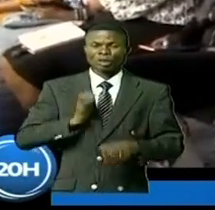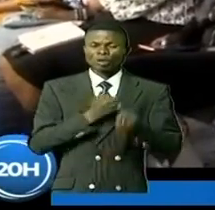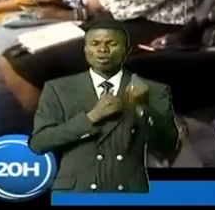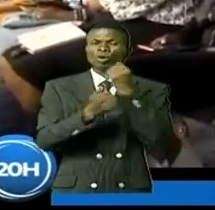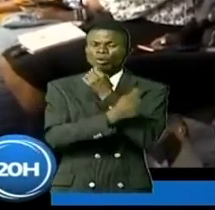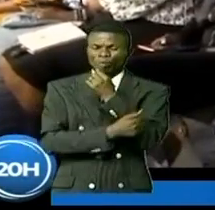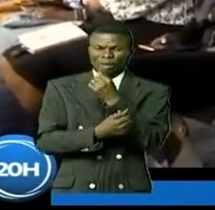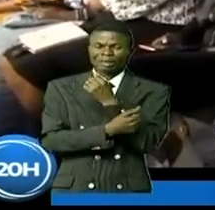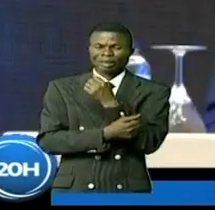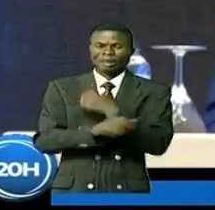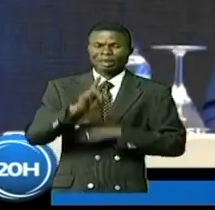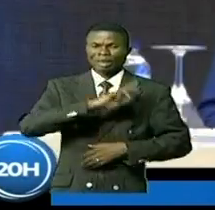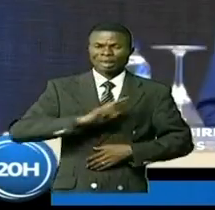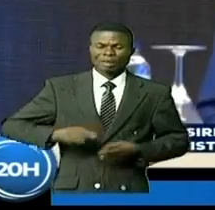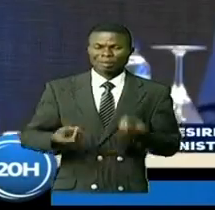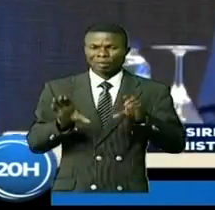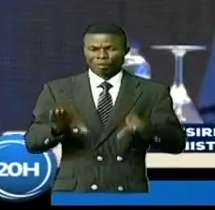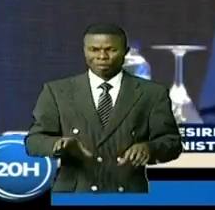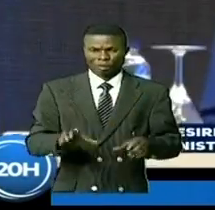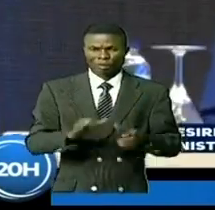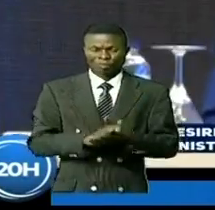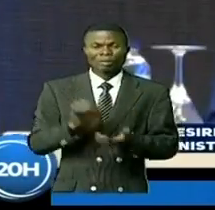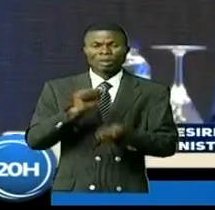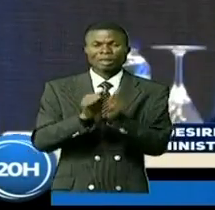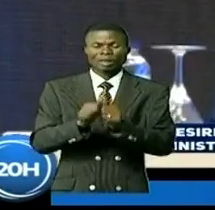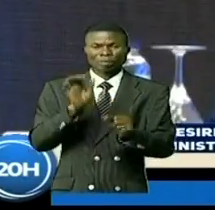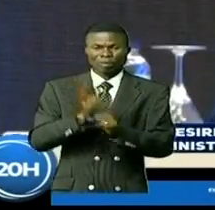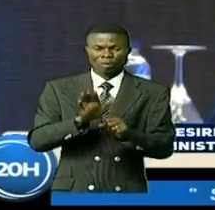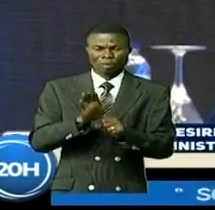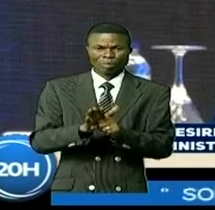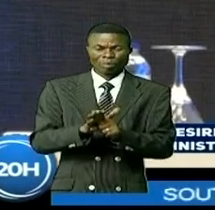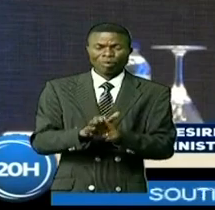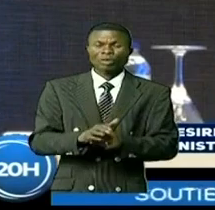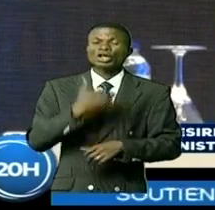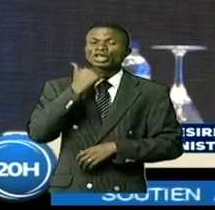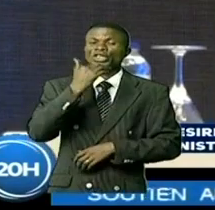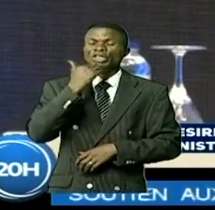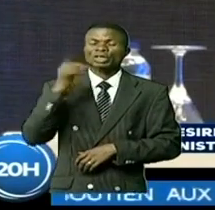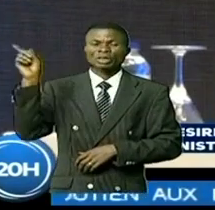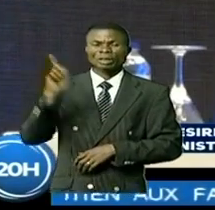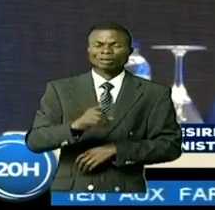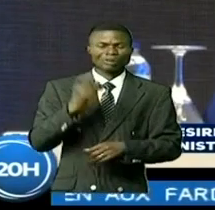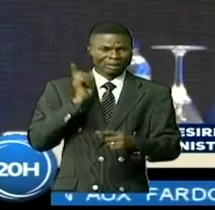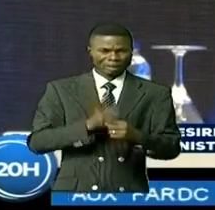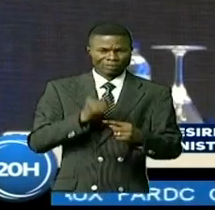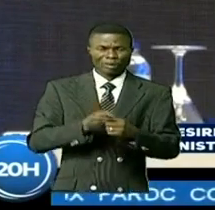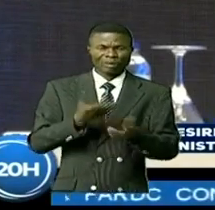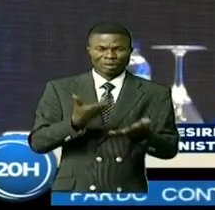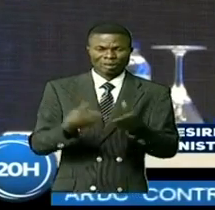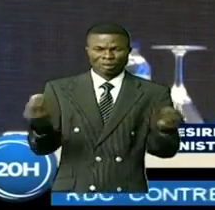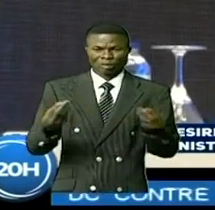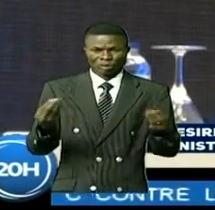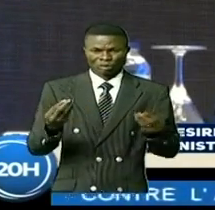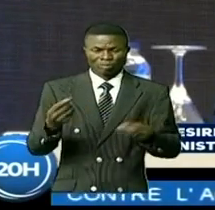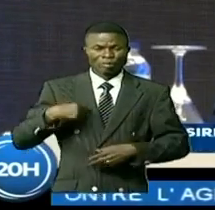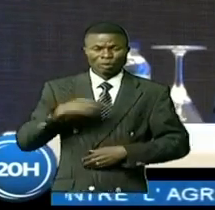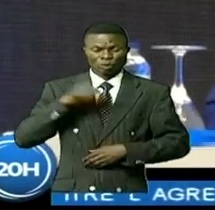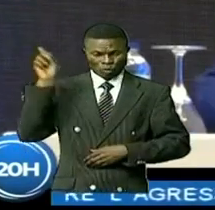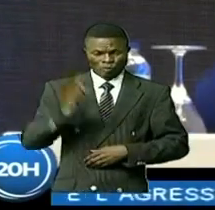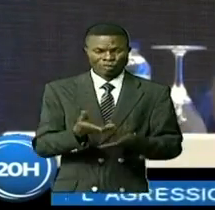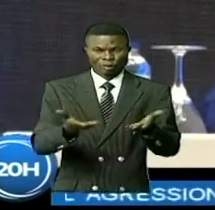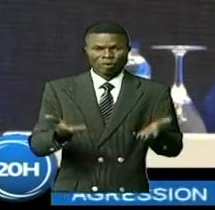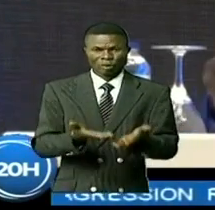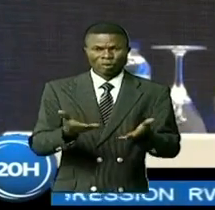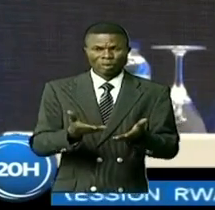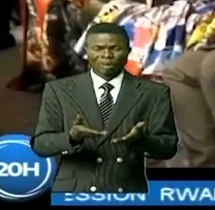Congo a des problèmes d'investisseurs, a des problèmes de capitaux, et c'est pourquoi nous sommes là pour faire